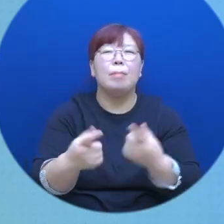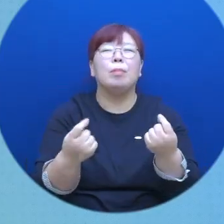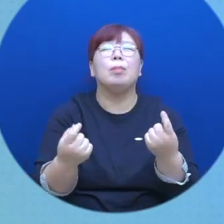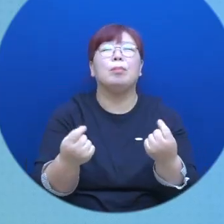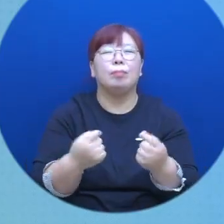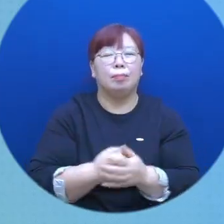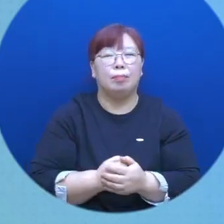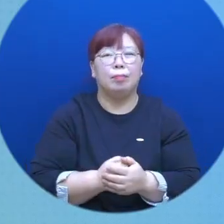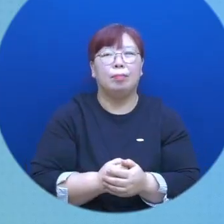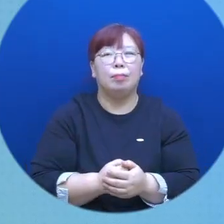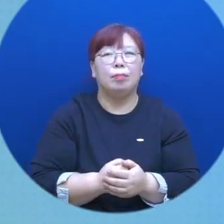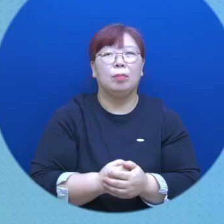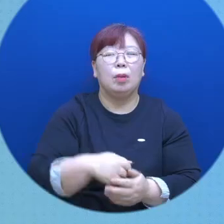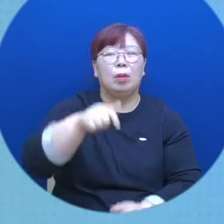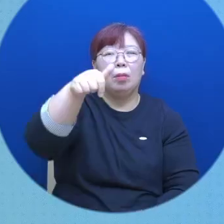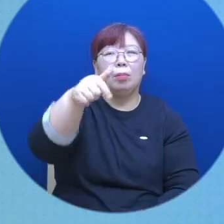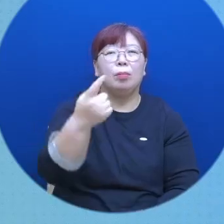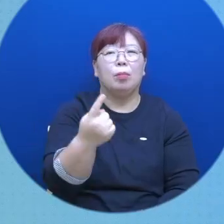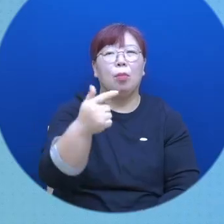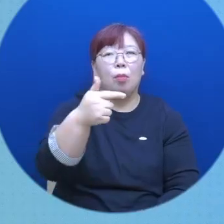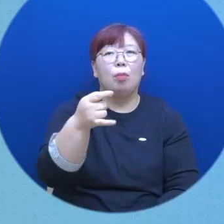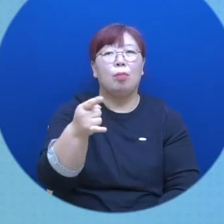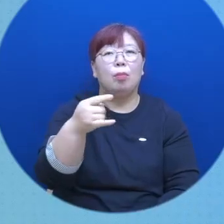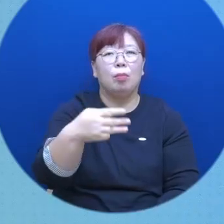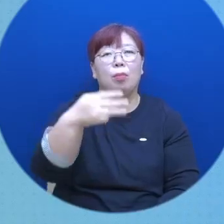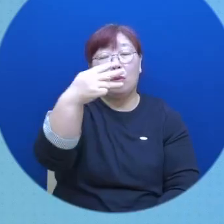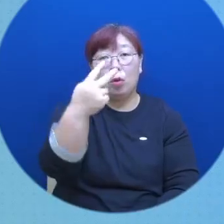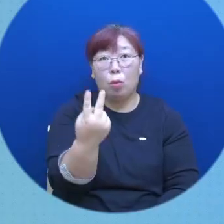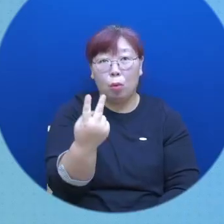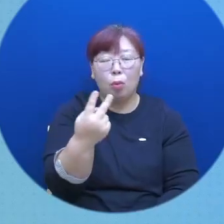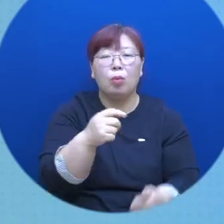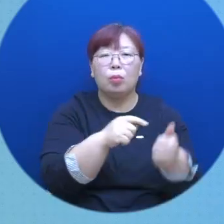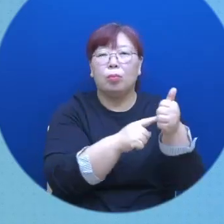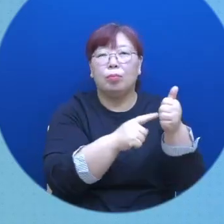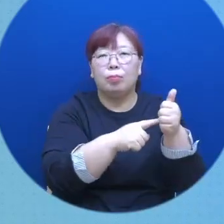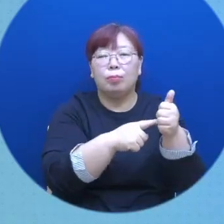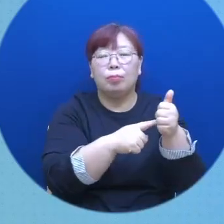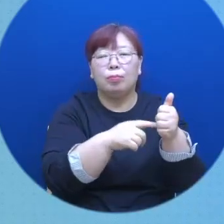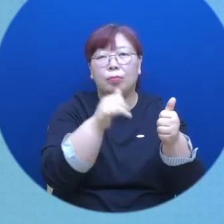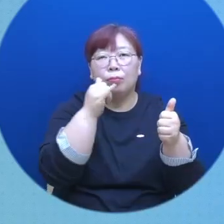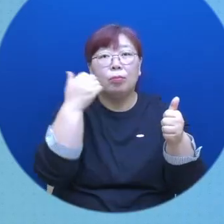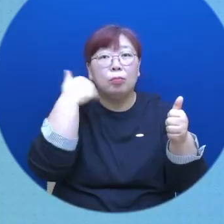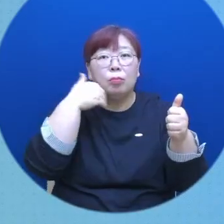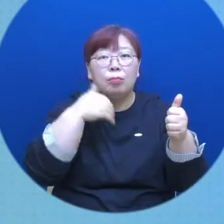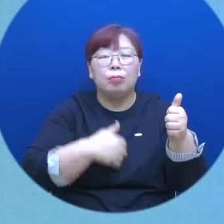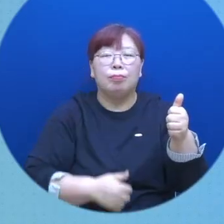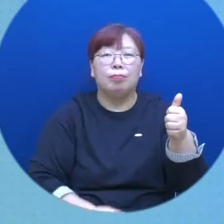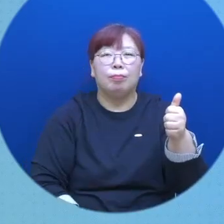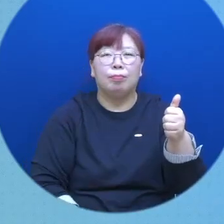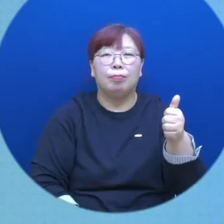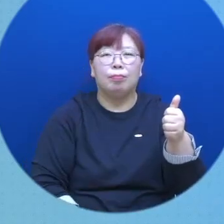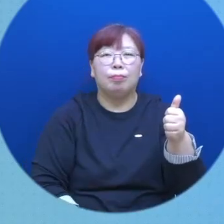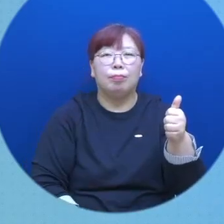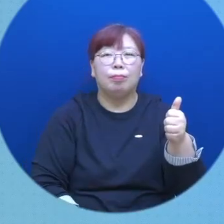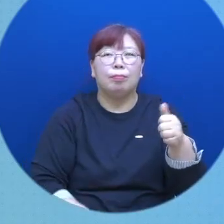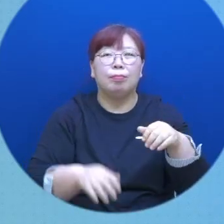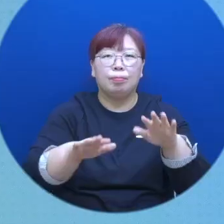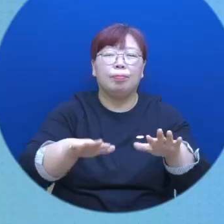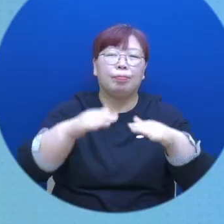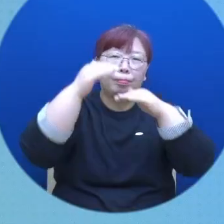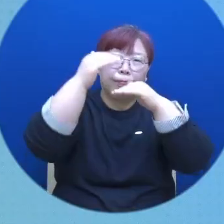부분이죠. 고넬료가 등장을 해요. 고넬료가 누구일까요? 오늘